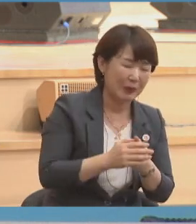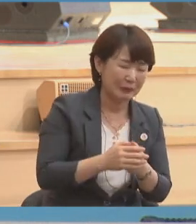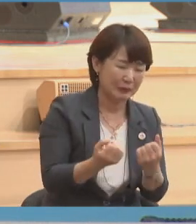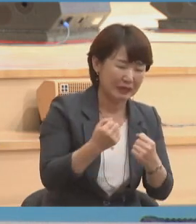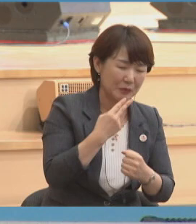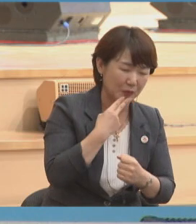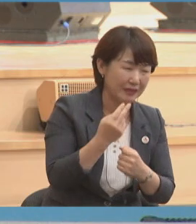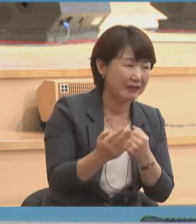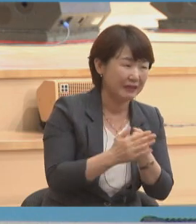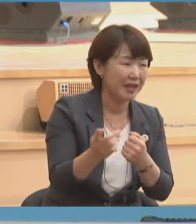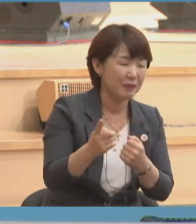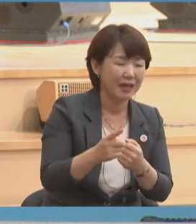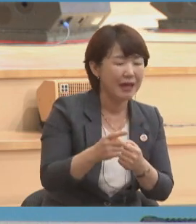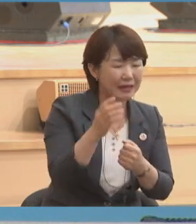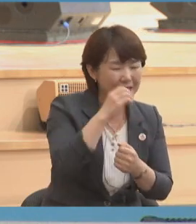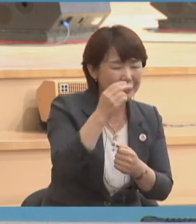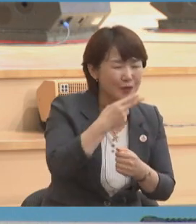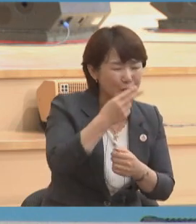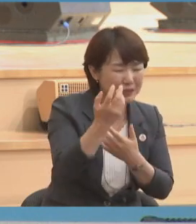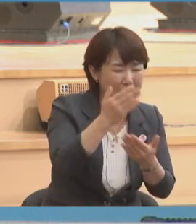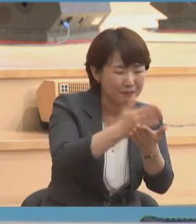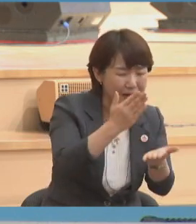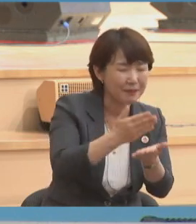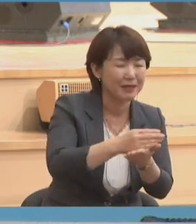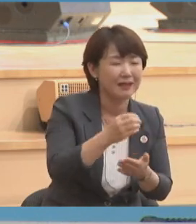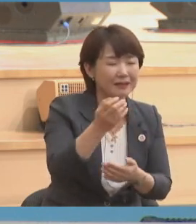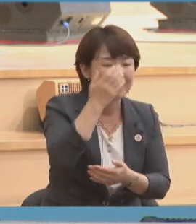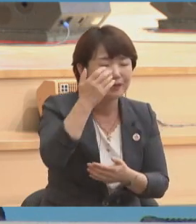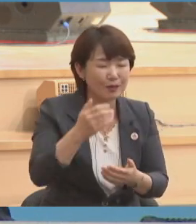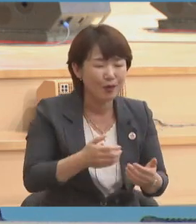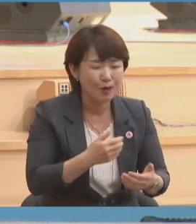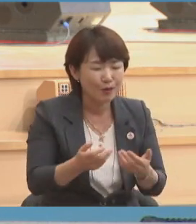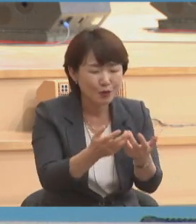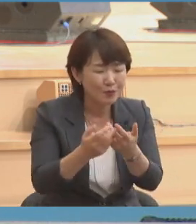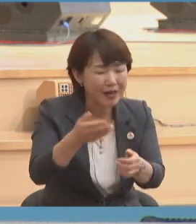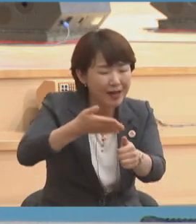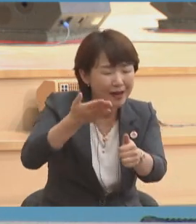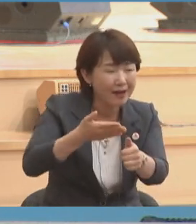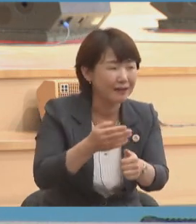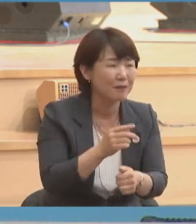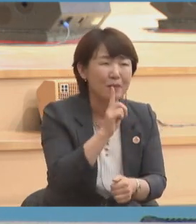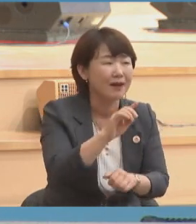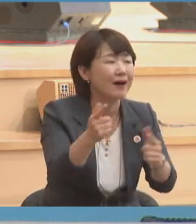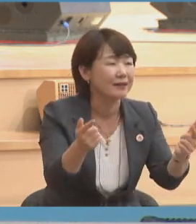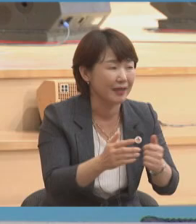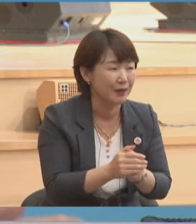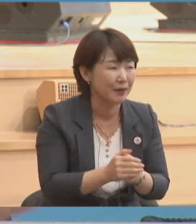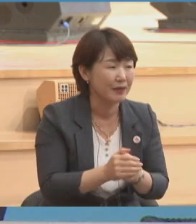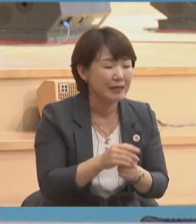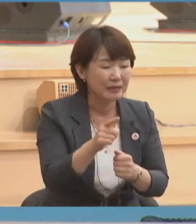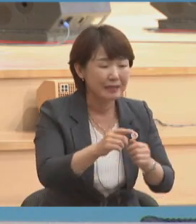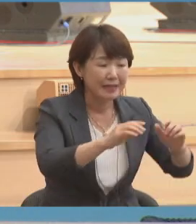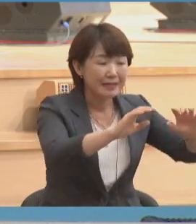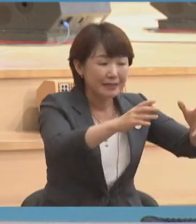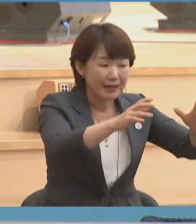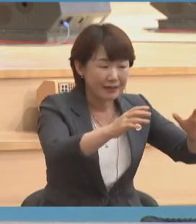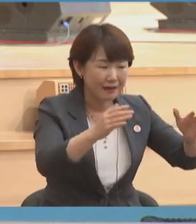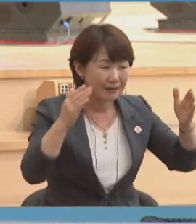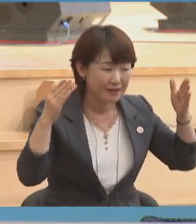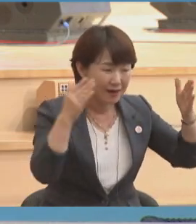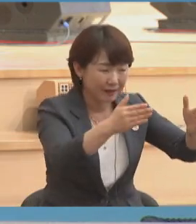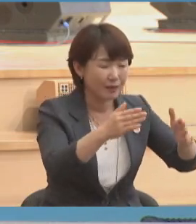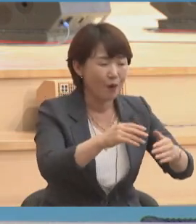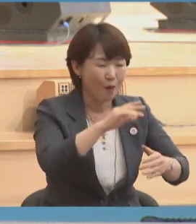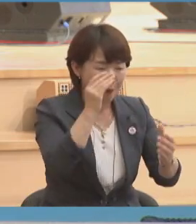말라 성령 충만 받아라 그런 말이 아니에요. 여러분 이건 뭐냐? 세상을 향해서 완전히